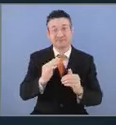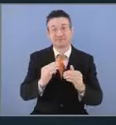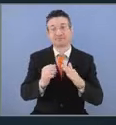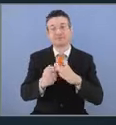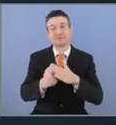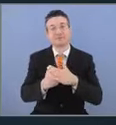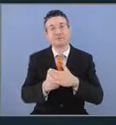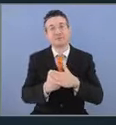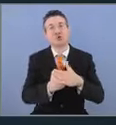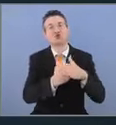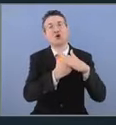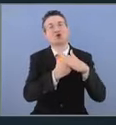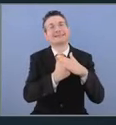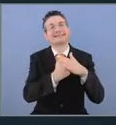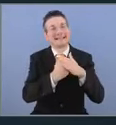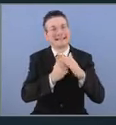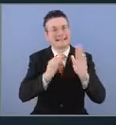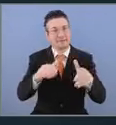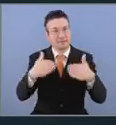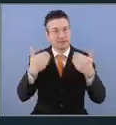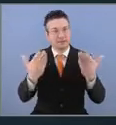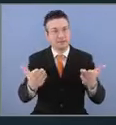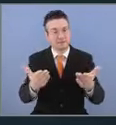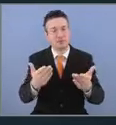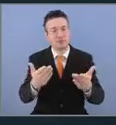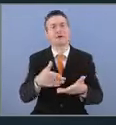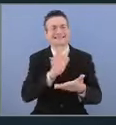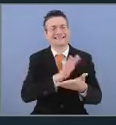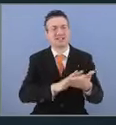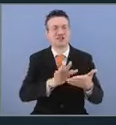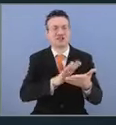in generale nella digitalizzazione dei processi chiave, ma